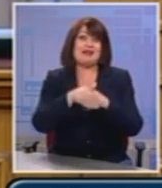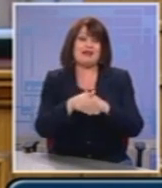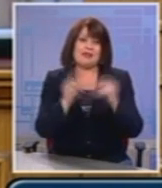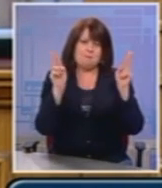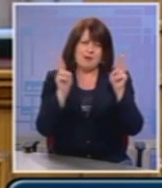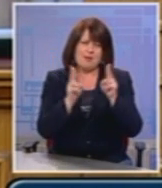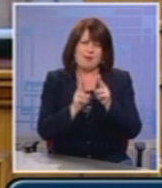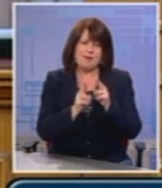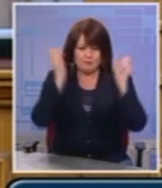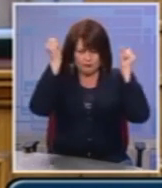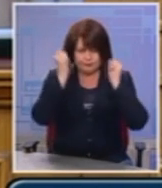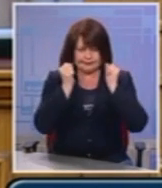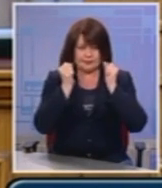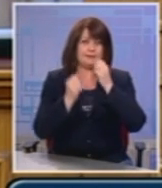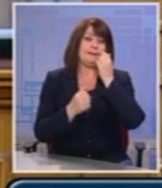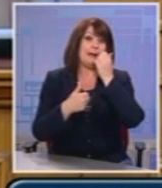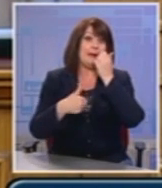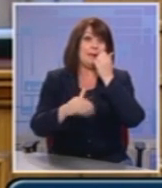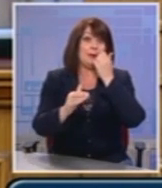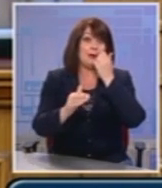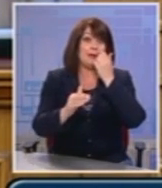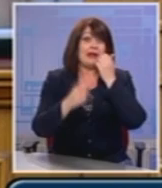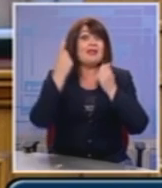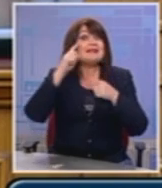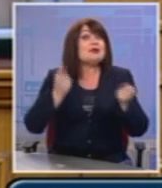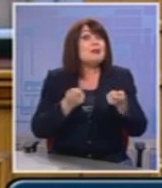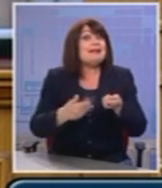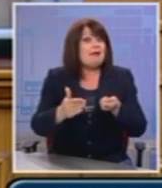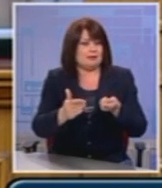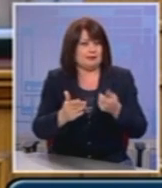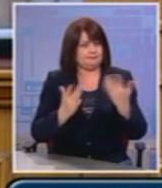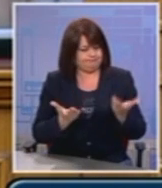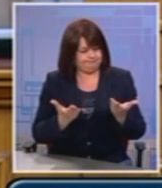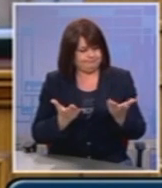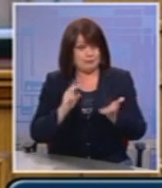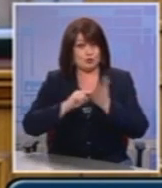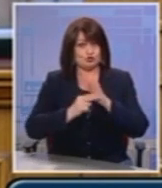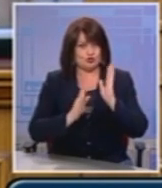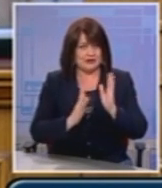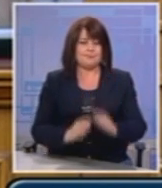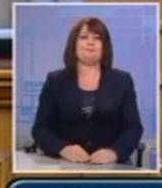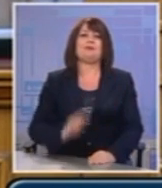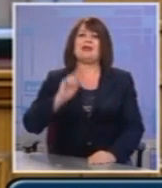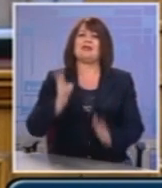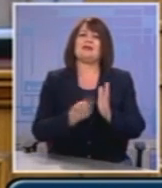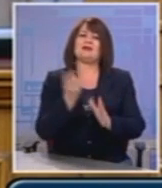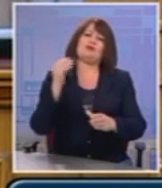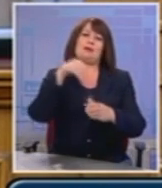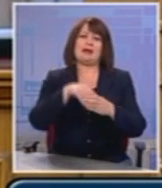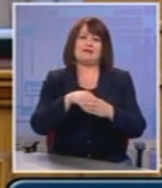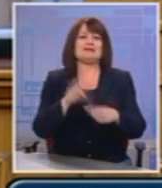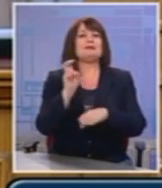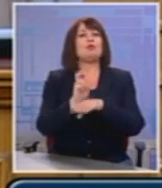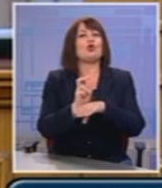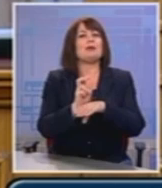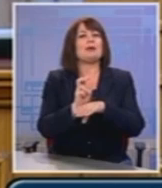προσέξτε όμως από δω και πέρα τα υπόλοιπα δεν είναι γνωστά διότι στη δεύτερη πλέον παρέμβαση τα υπόλοιπα που